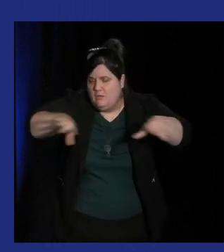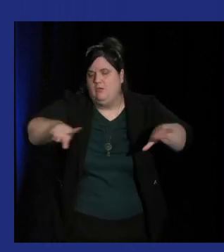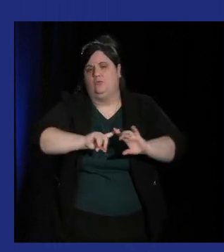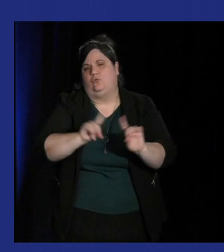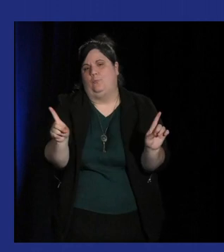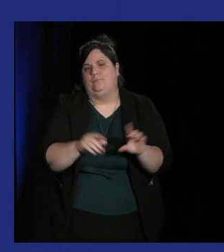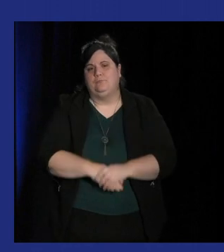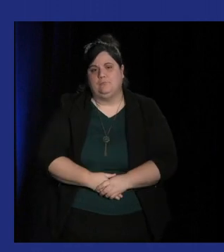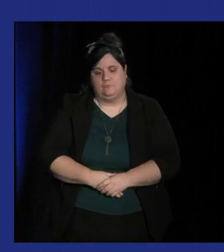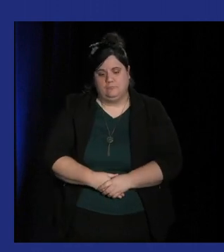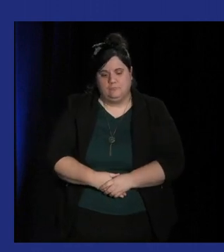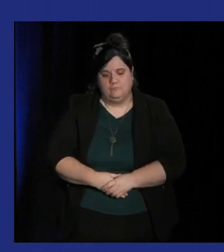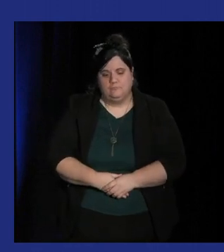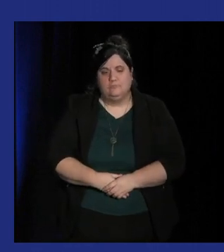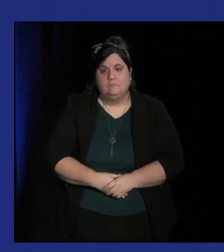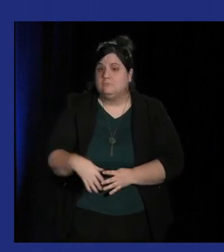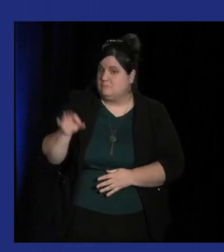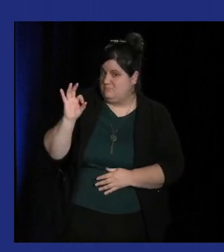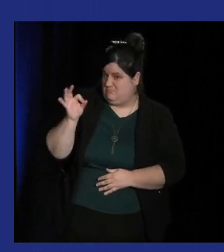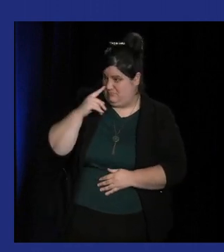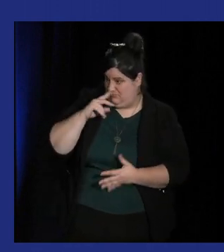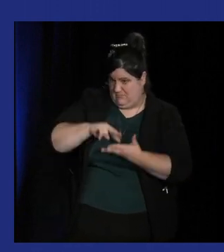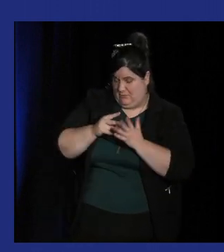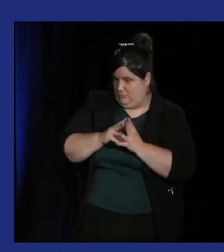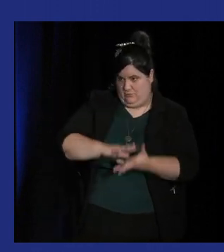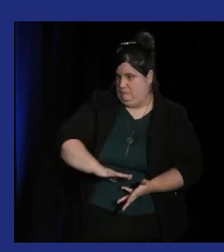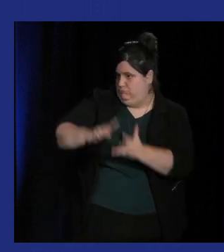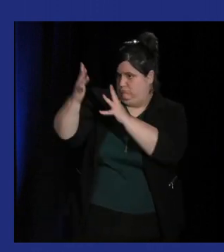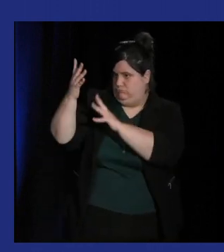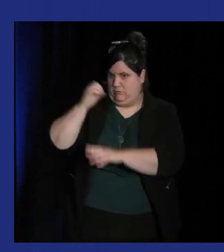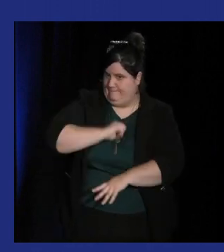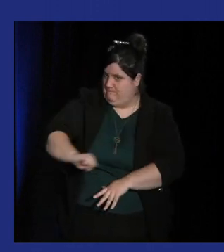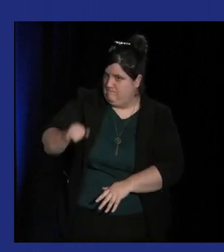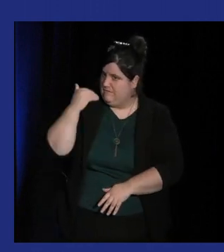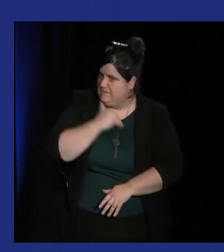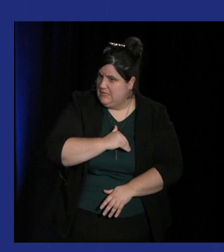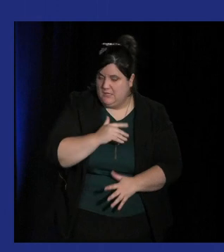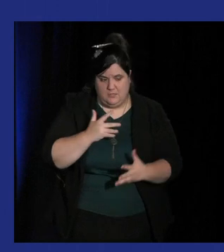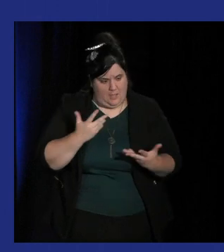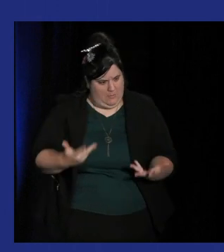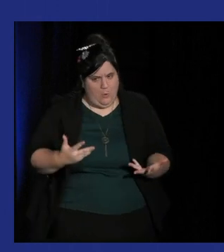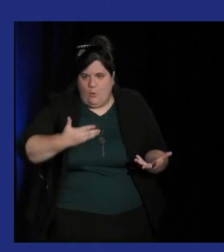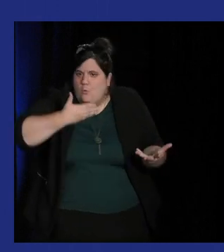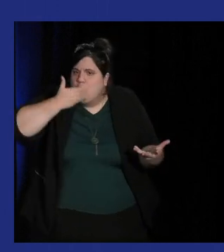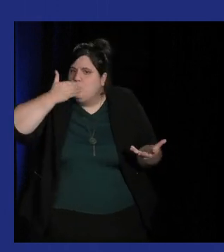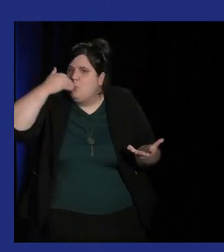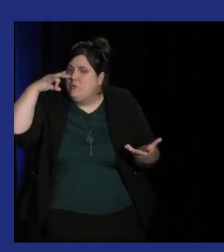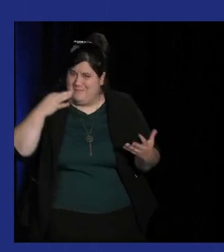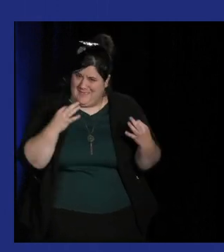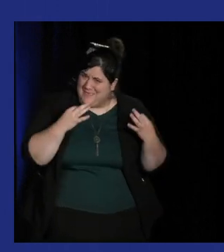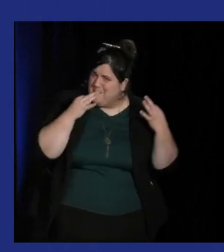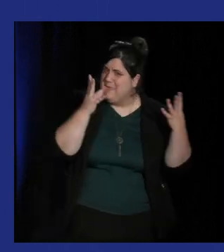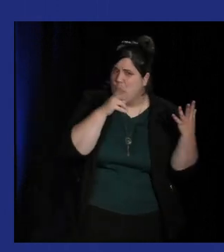c'est c'est ce genre de c'est le genre de technologie qui évolue très vite et c'est de le rendu être de plus en plus d'assissant mais c'est pas ça